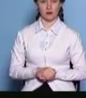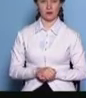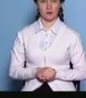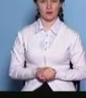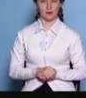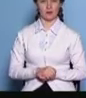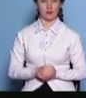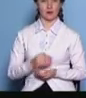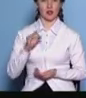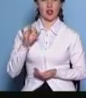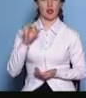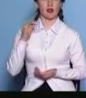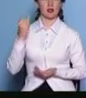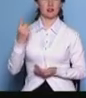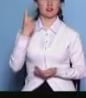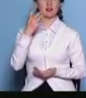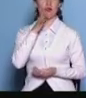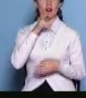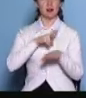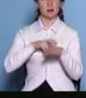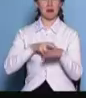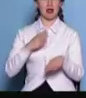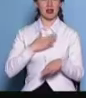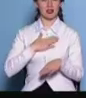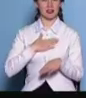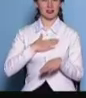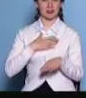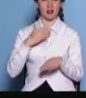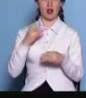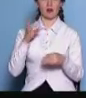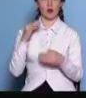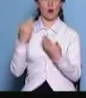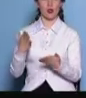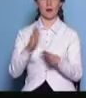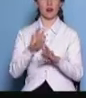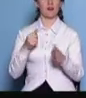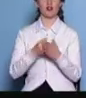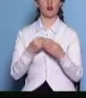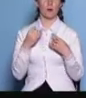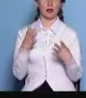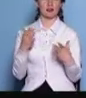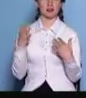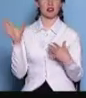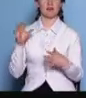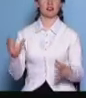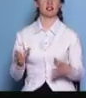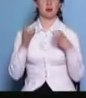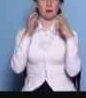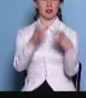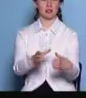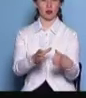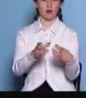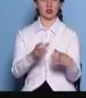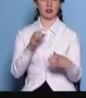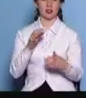100 лет советской милиции. В юбилейный день нашим силовикам было не до праздника. Весь состав Удмуртии мобилизован. Торжества в честь большого юбилея отменены.